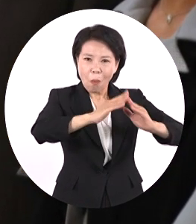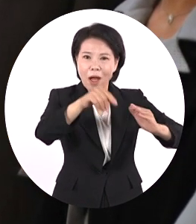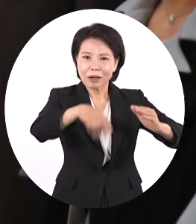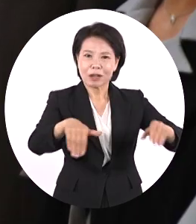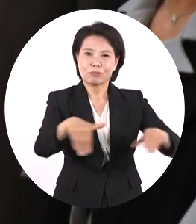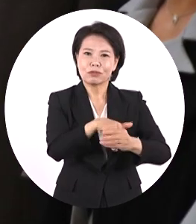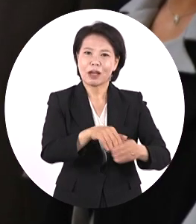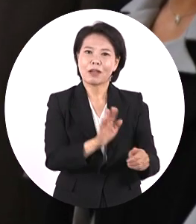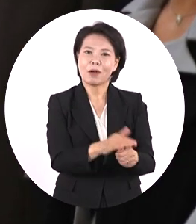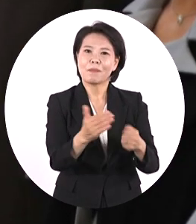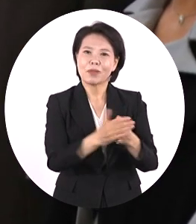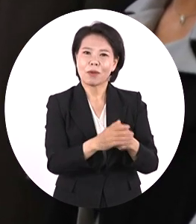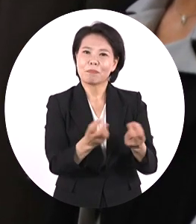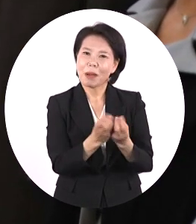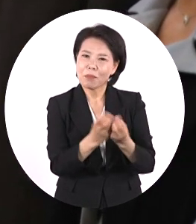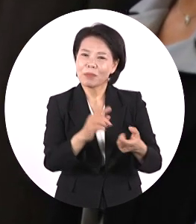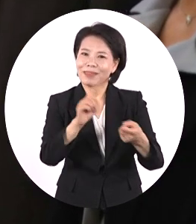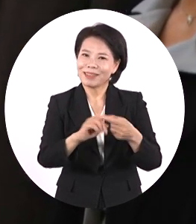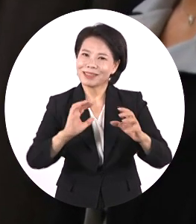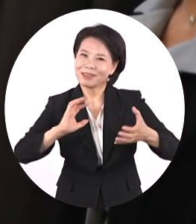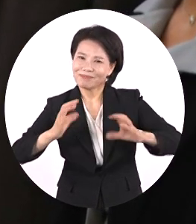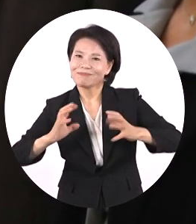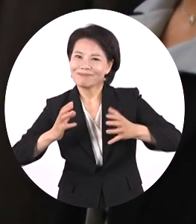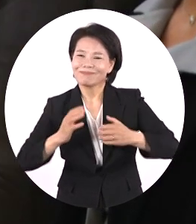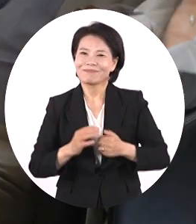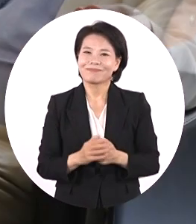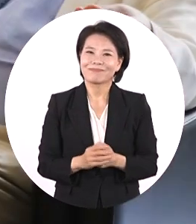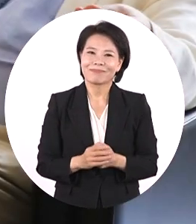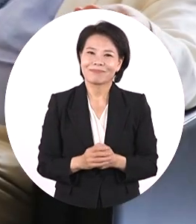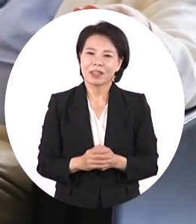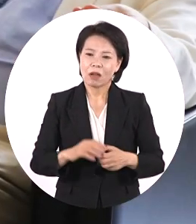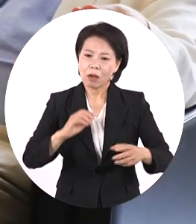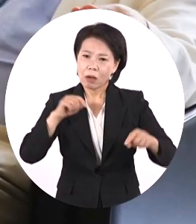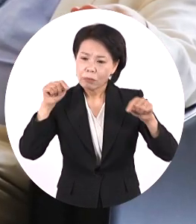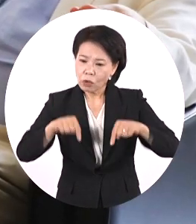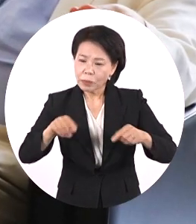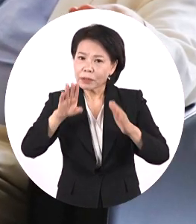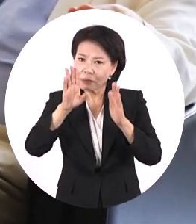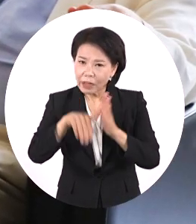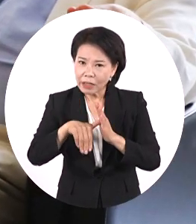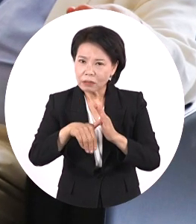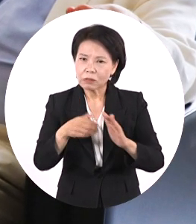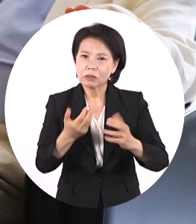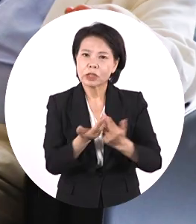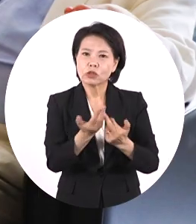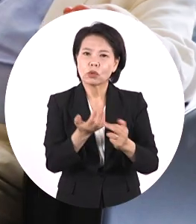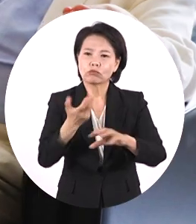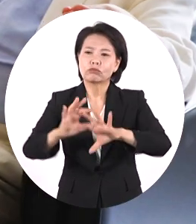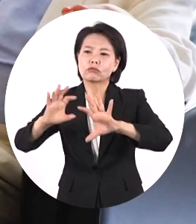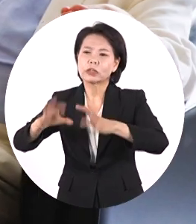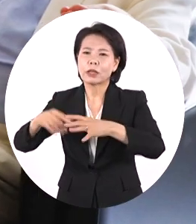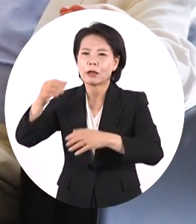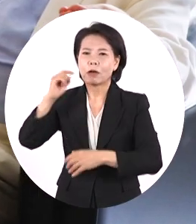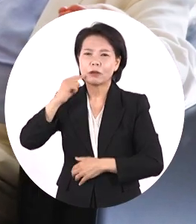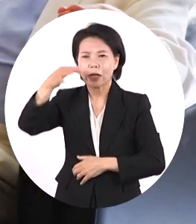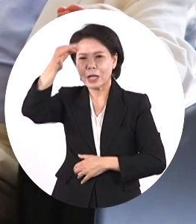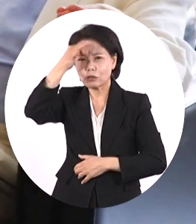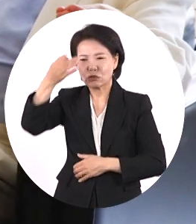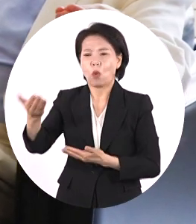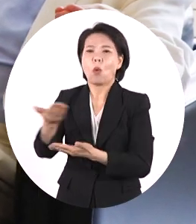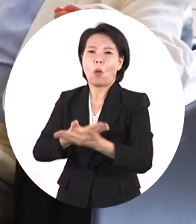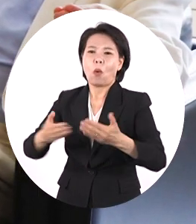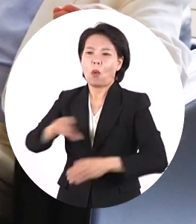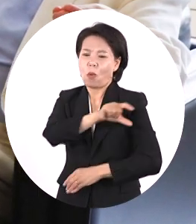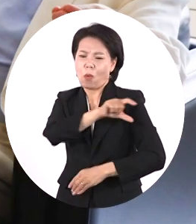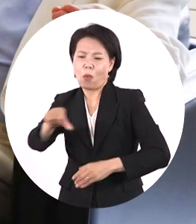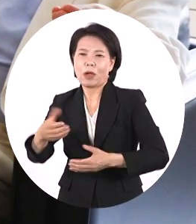예술할리먼과 문화협력 방안을 논의했습니다. 이번 협의는 제주를 국제예술교류의 거점으로